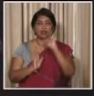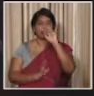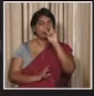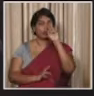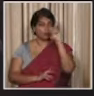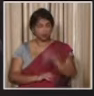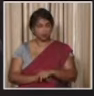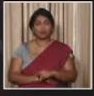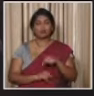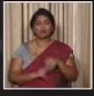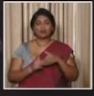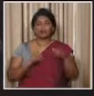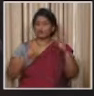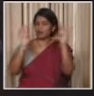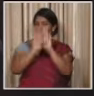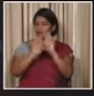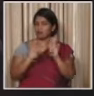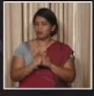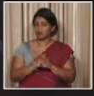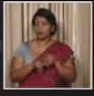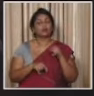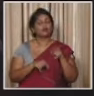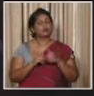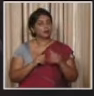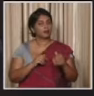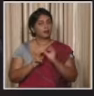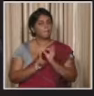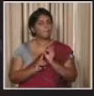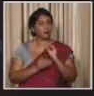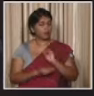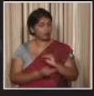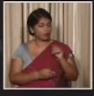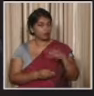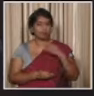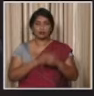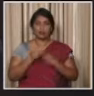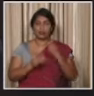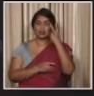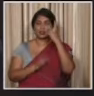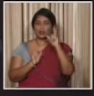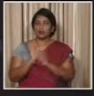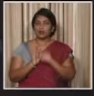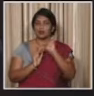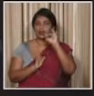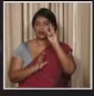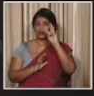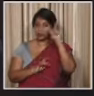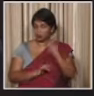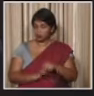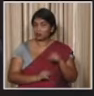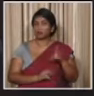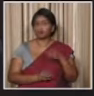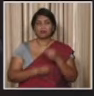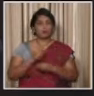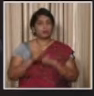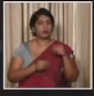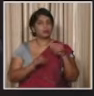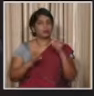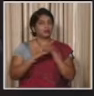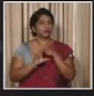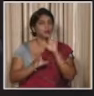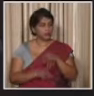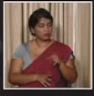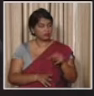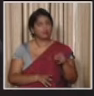263,000ක් මේ වෙනකොට වැහිලා. එතකොට මේ පෞද්ගලික අංශයේ ව්‍යාපාර 263,000ක ඒ ව්‍යාපාරවල නිරත වෙලා